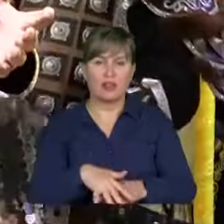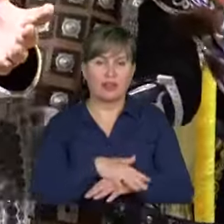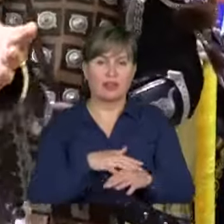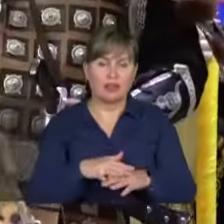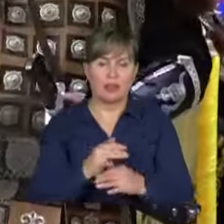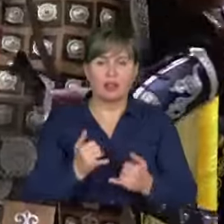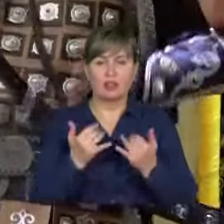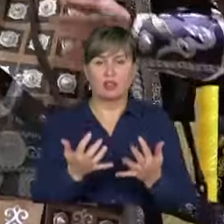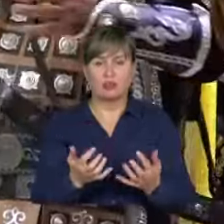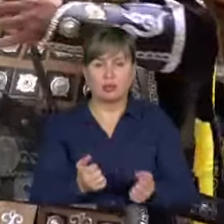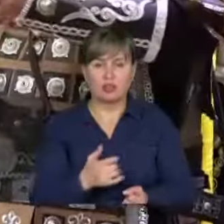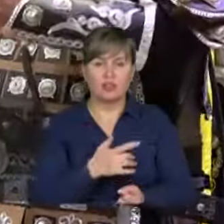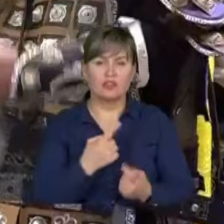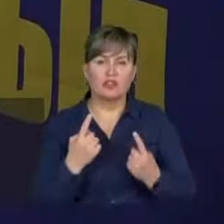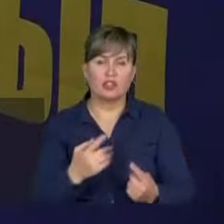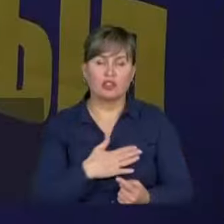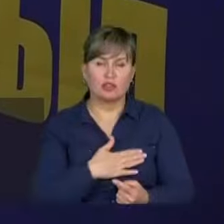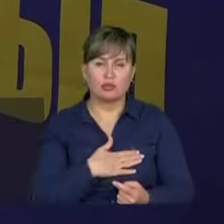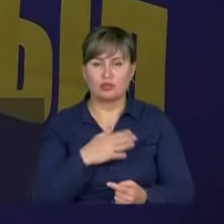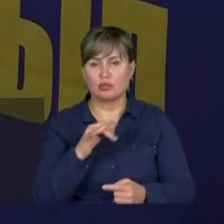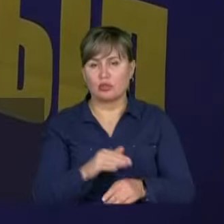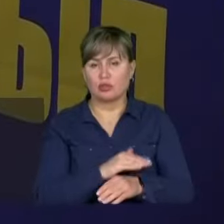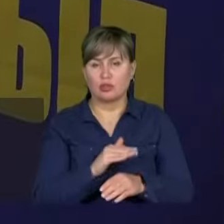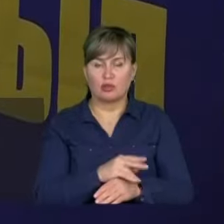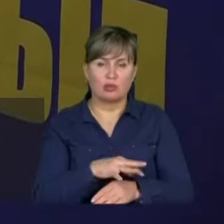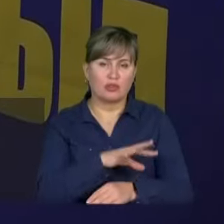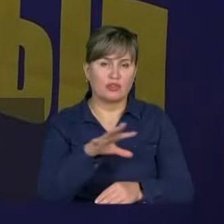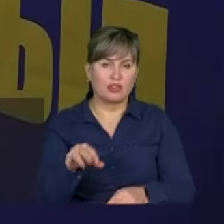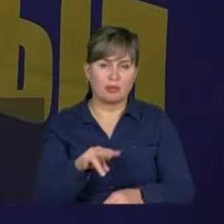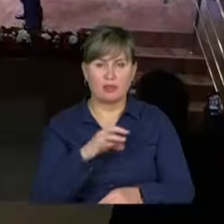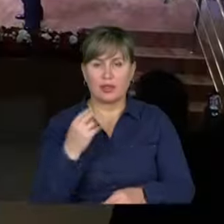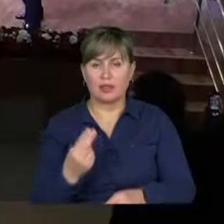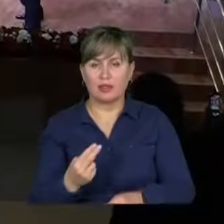гостеприимству, великодушию и доброте по отношению ко всем этносам.